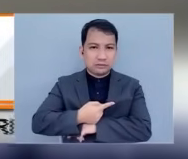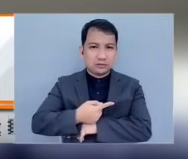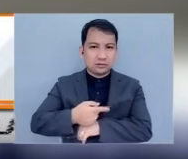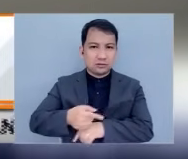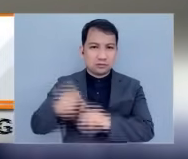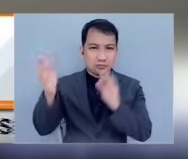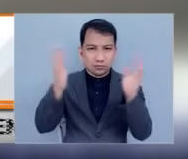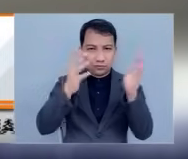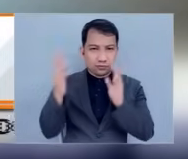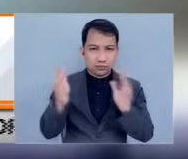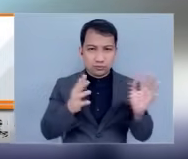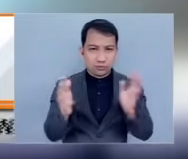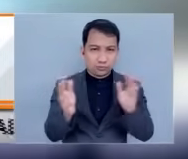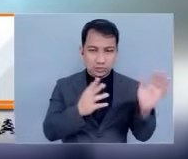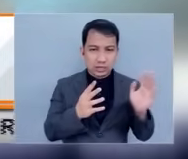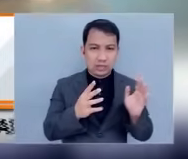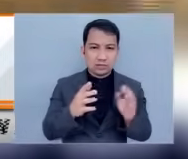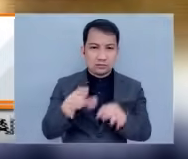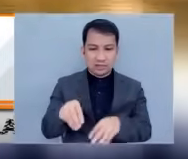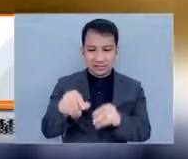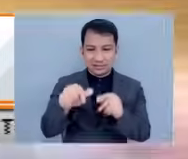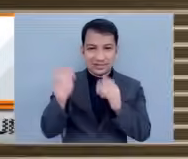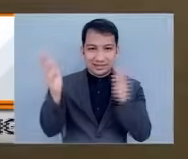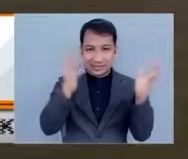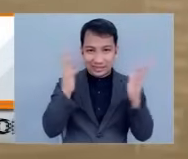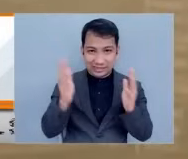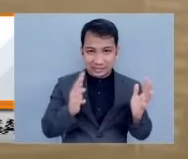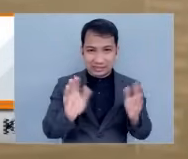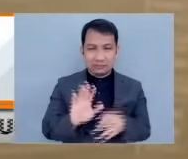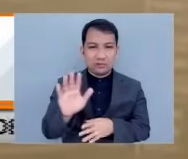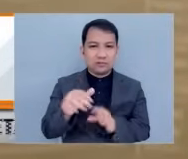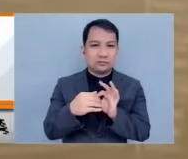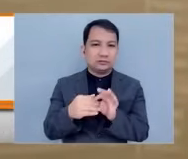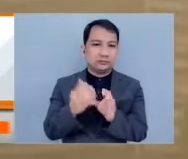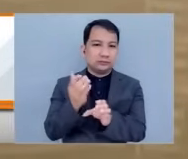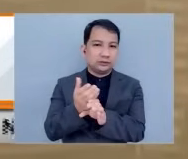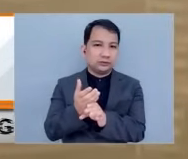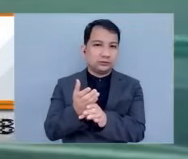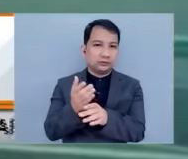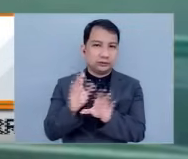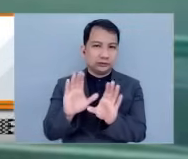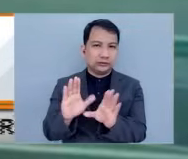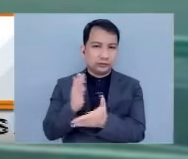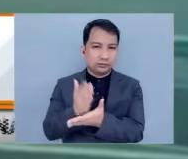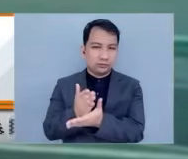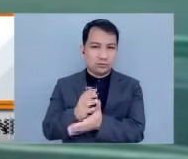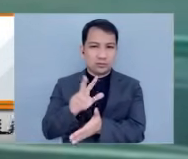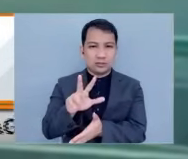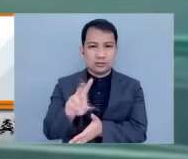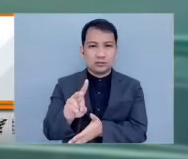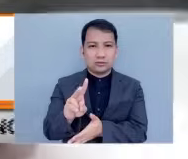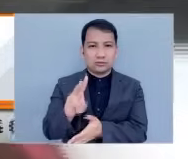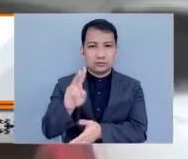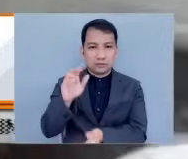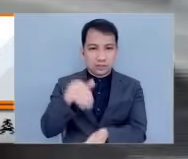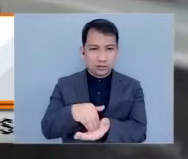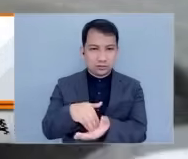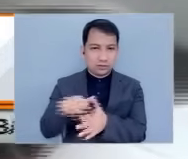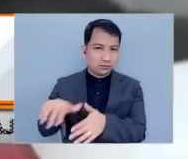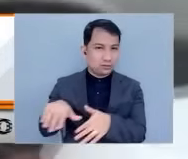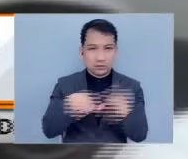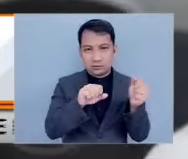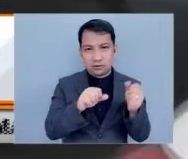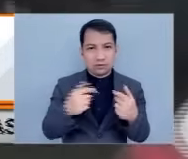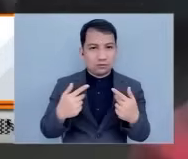bawal muna ang pagbiyahe ng mga sasakyan sa ilang kalsada. Sa huling tala, higit 32,000 na residente na ang inilikas. Wala pa